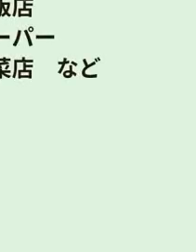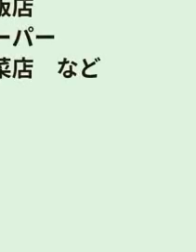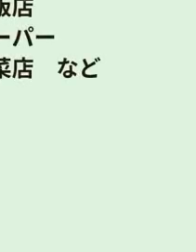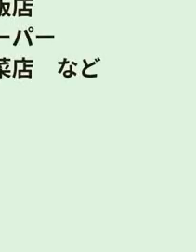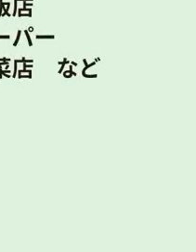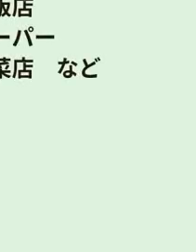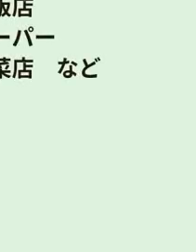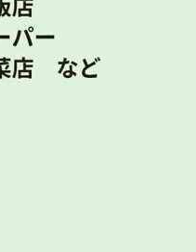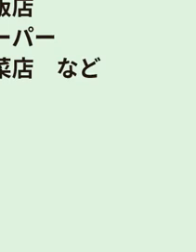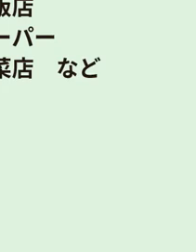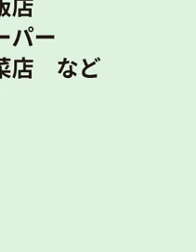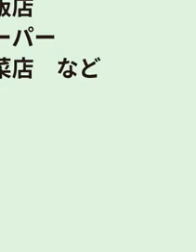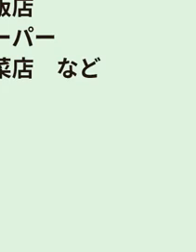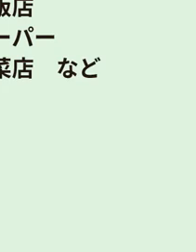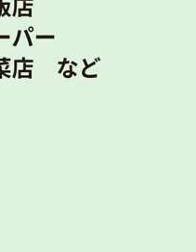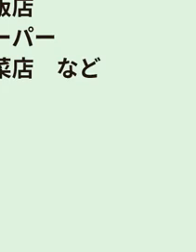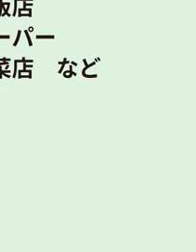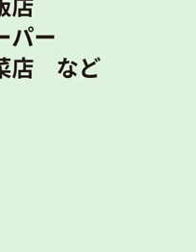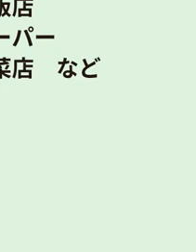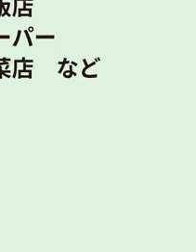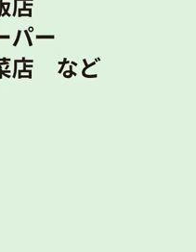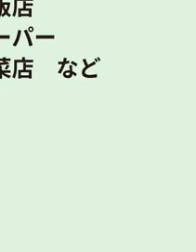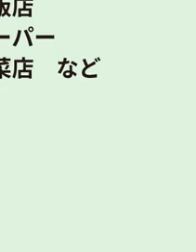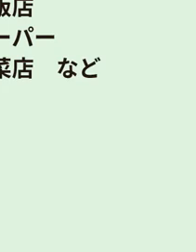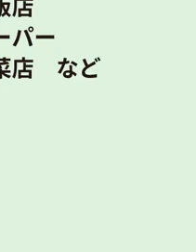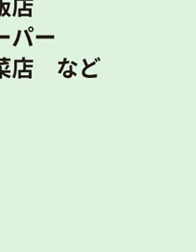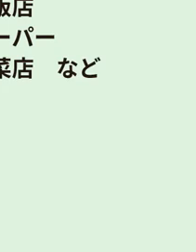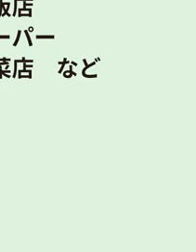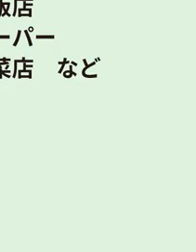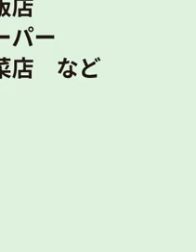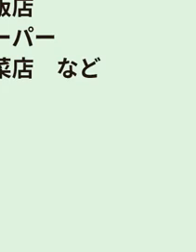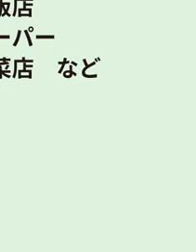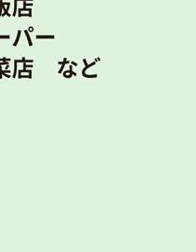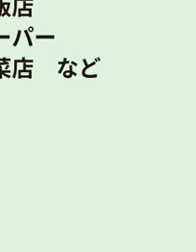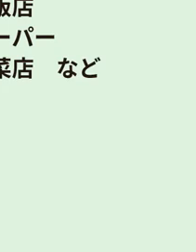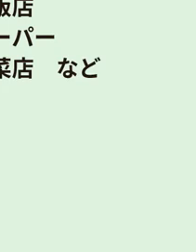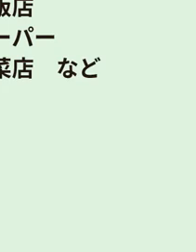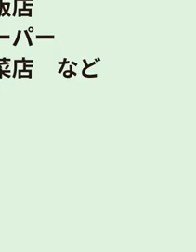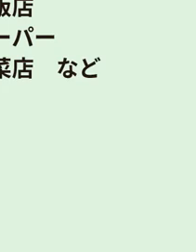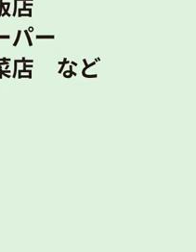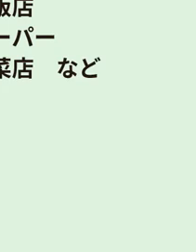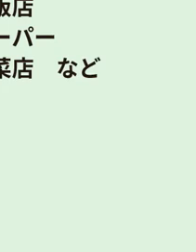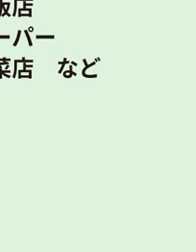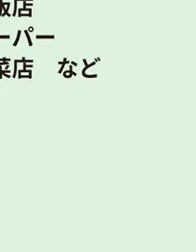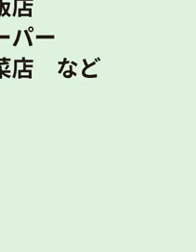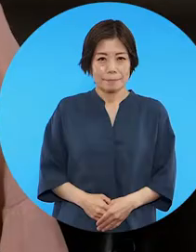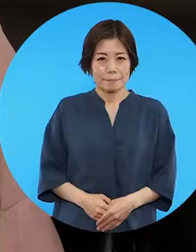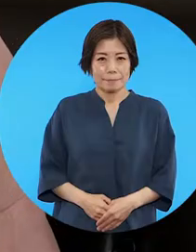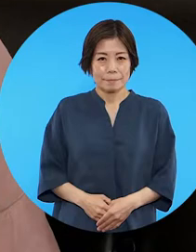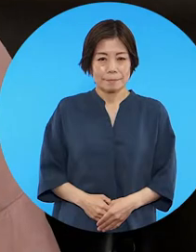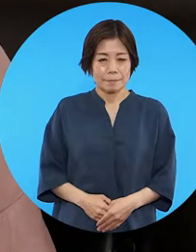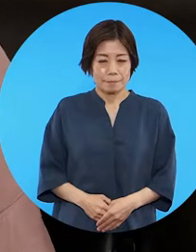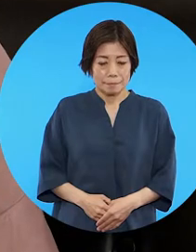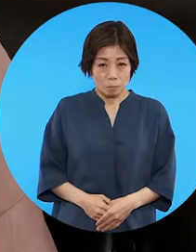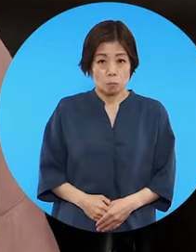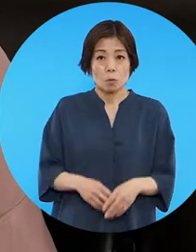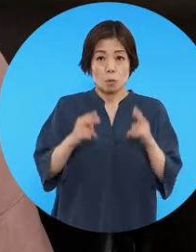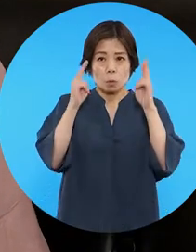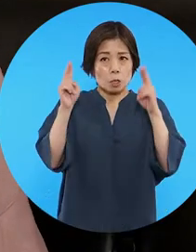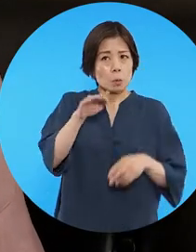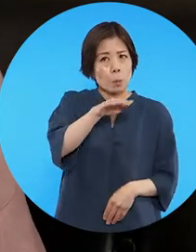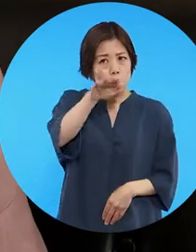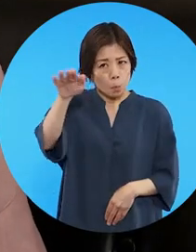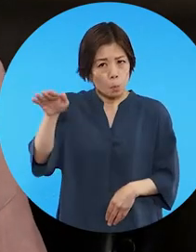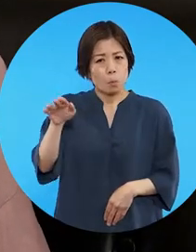ー、惣菜店など必要とする業者に低価格で販売しています。企業などでの